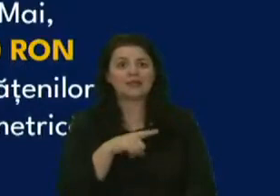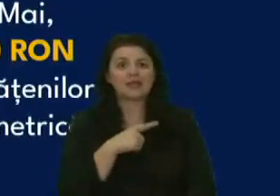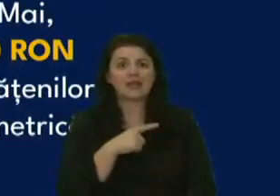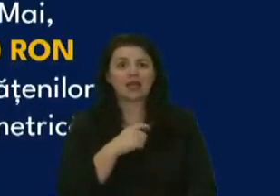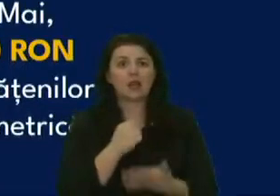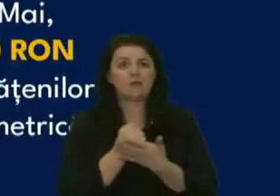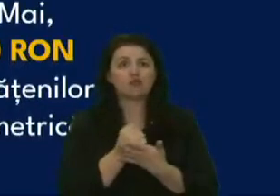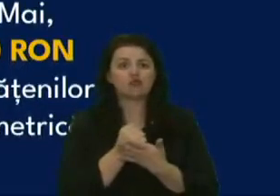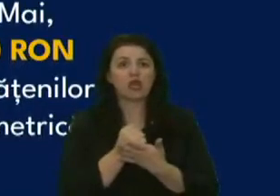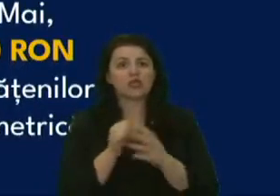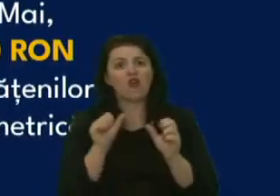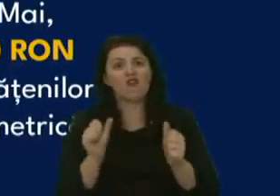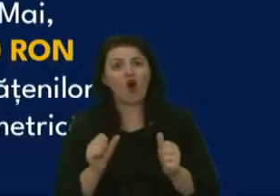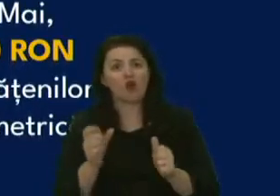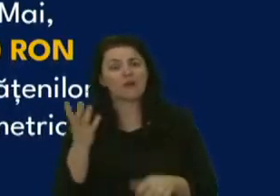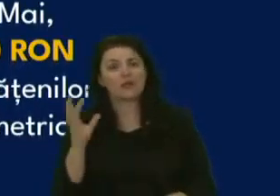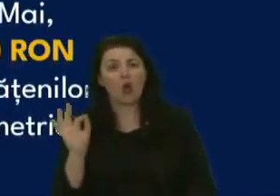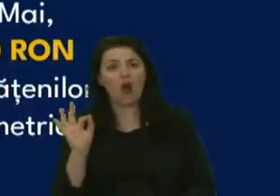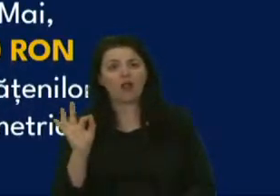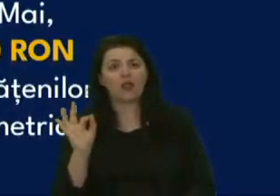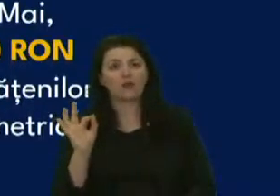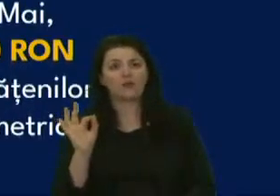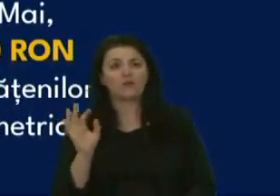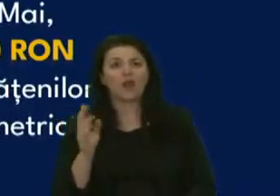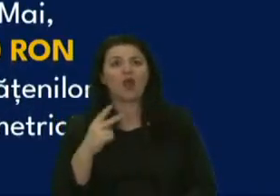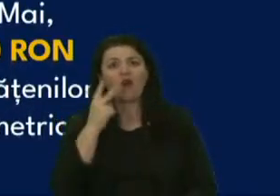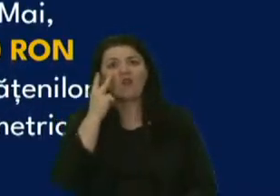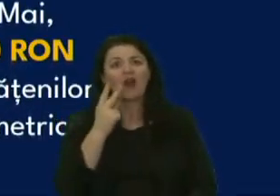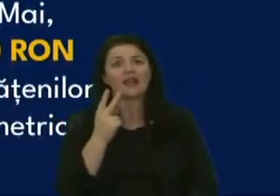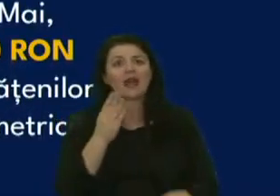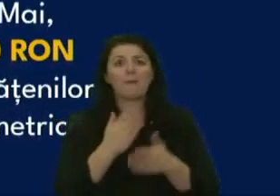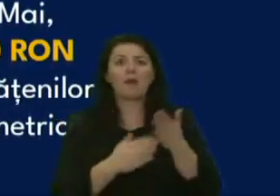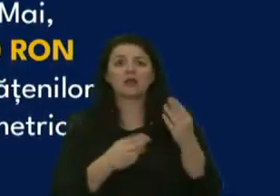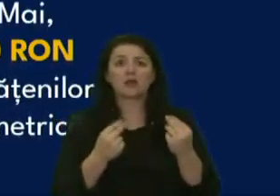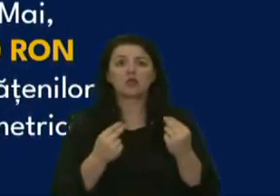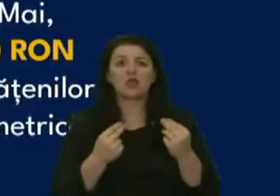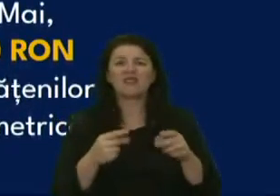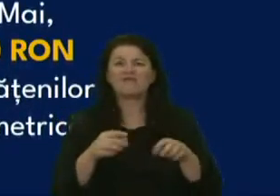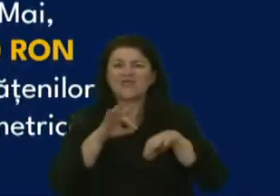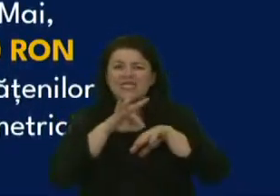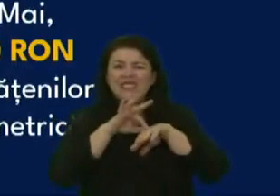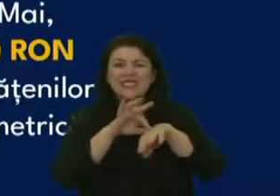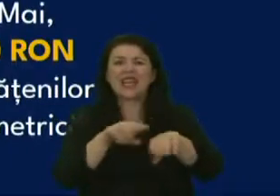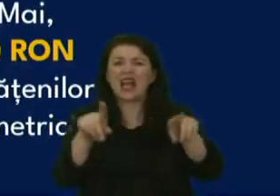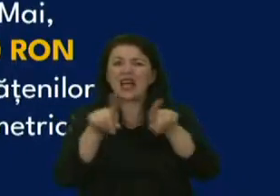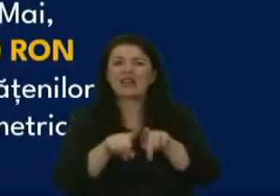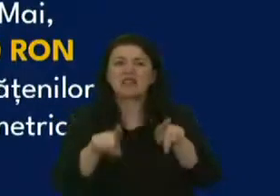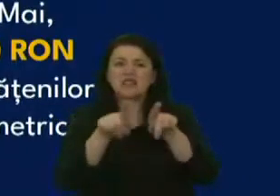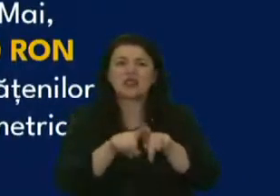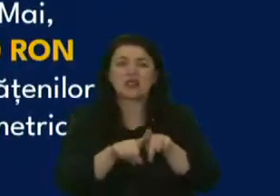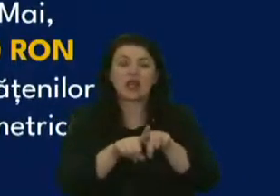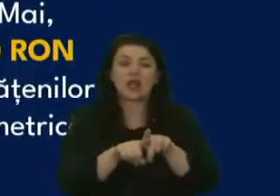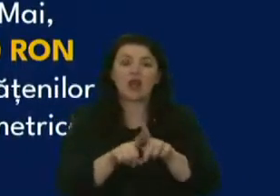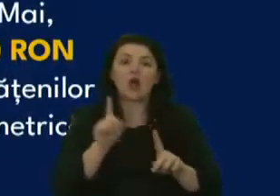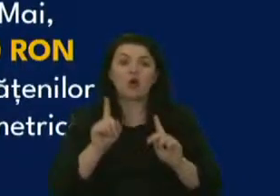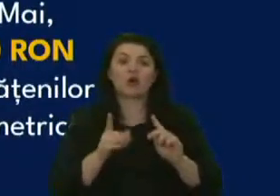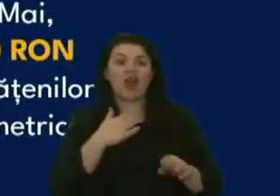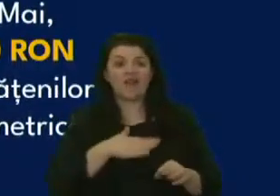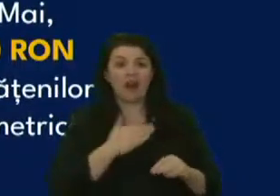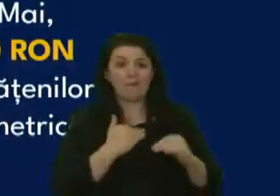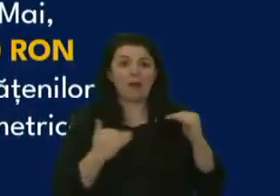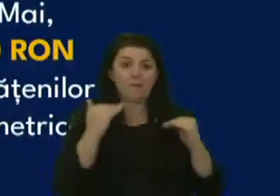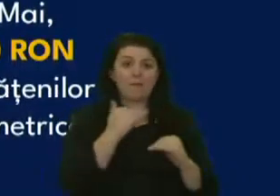în buget într o formă sau alta Ce văd eu aici ca parte bună că toți tragem în aceeași direcție evident că unii am dorit mai mult